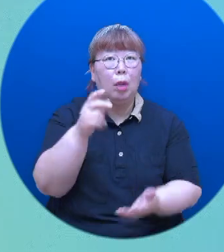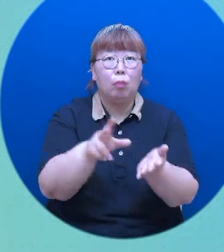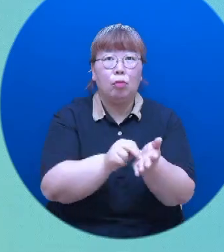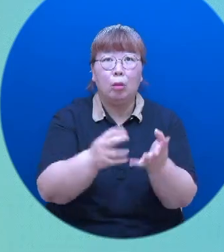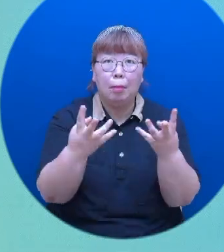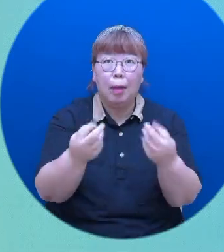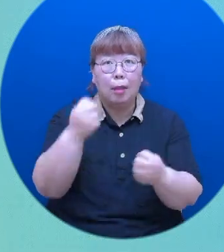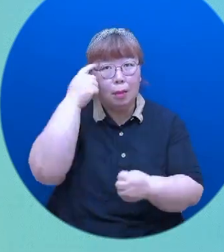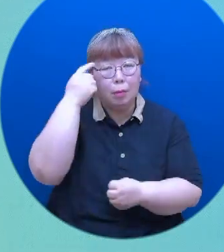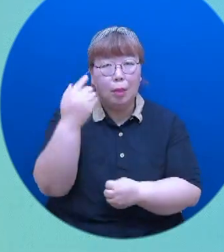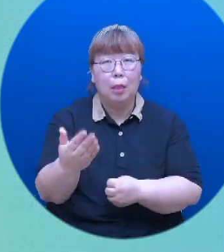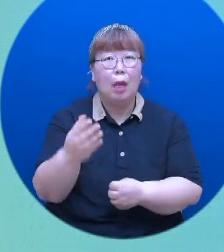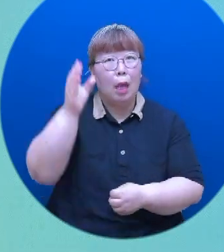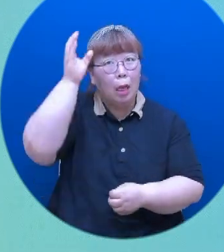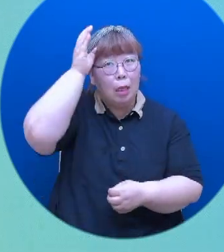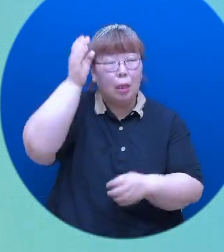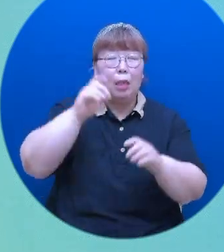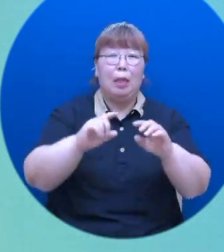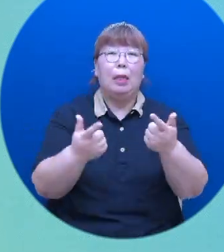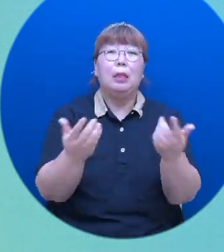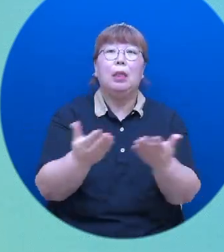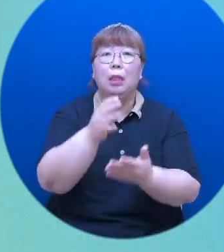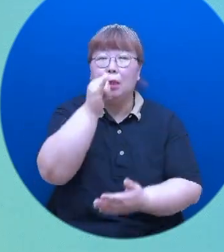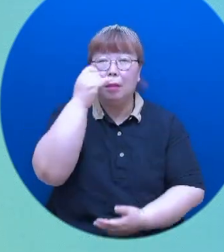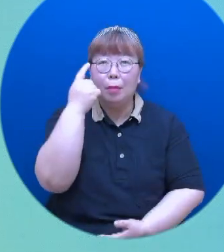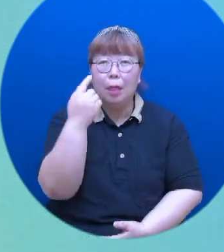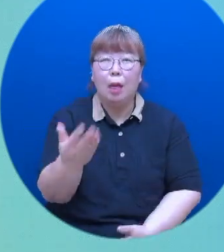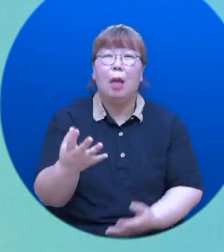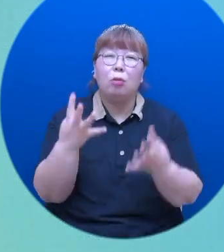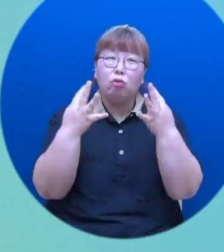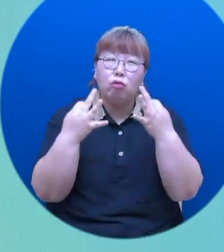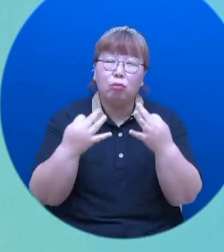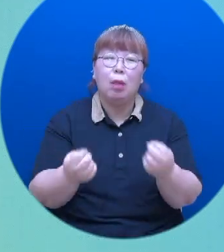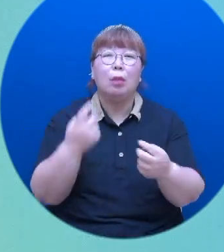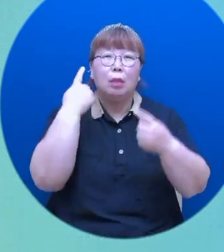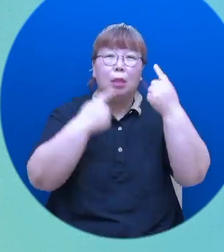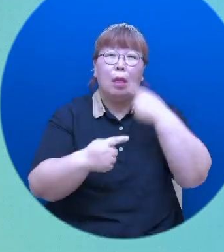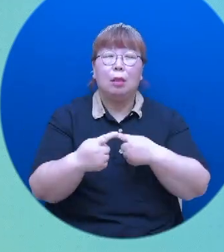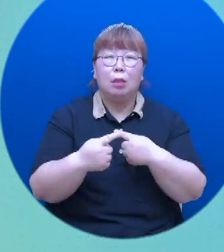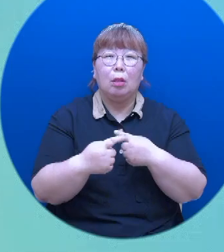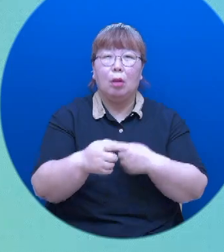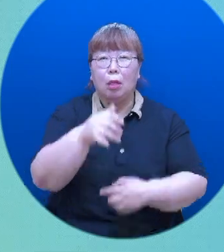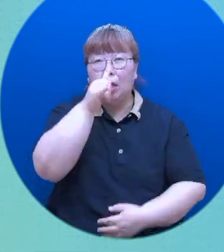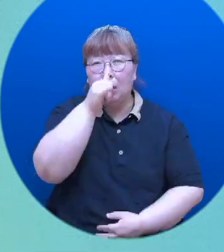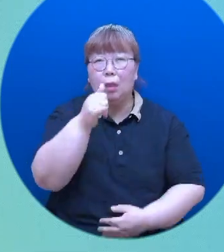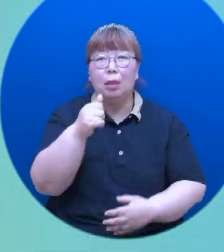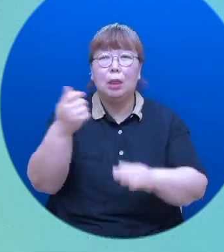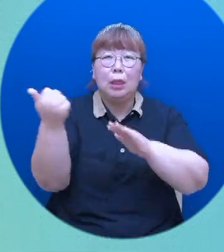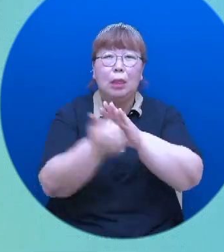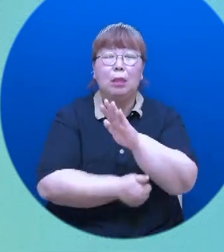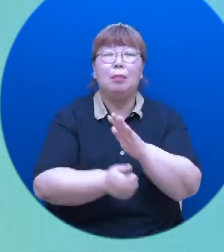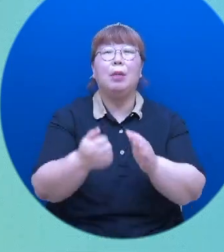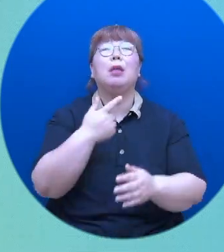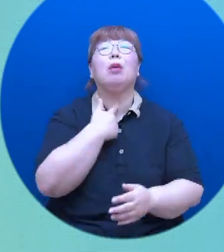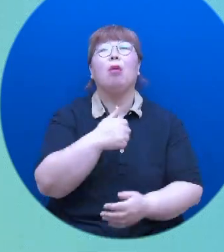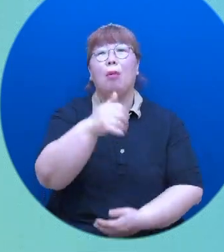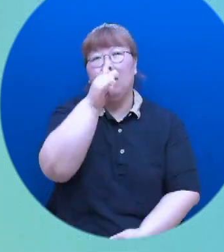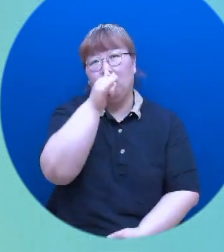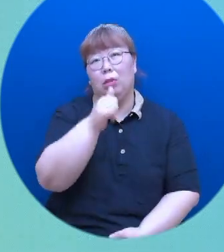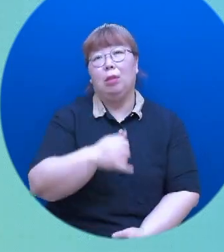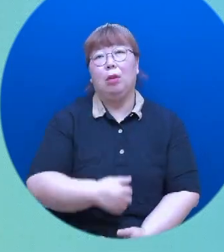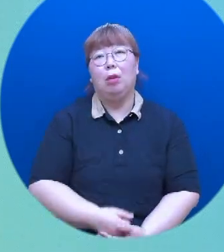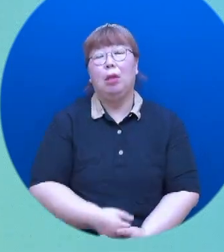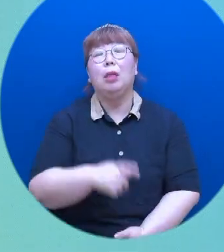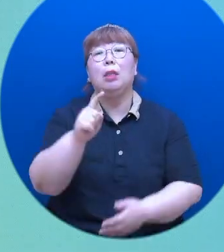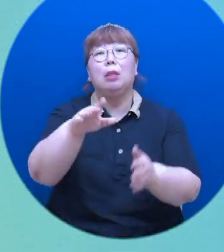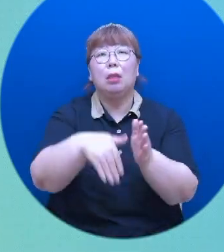기대하지 않은 일들이 있어요. 수많은 상처 입는 실패를 경험할 수 있어요. 그때